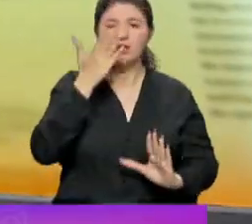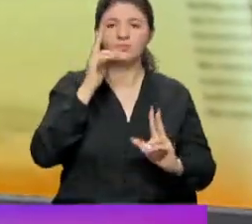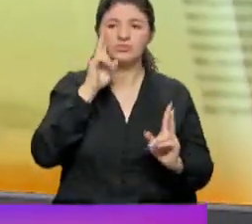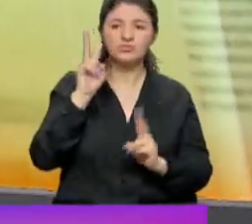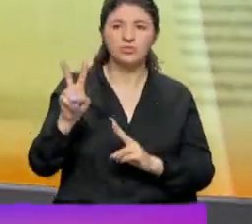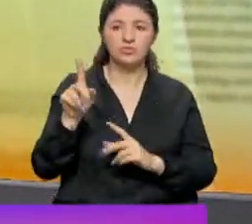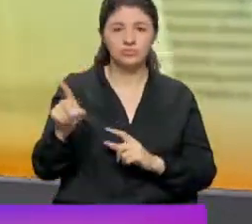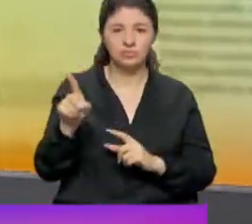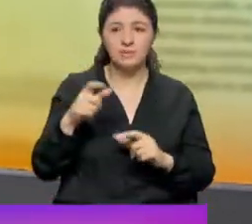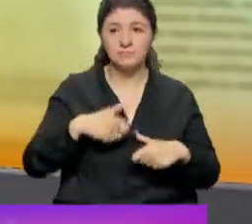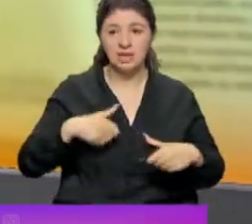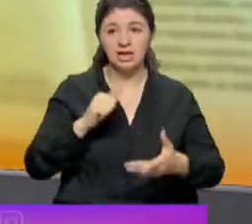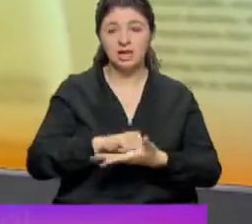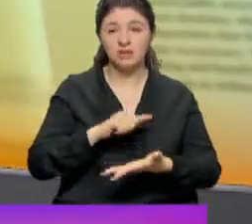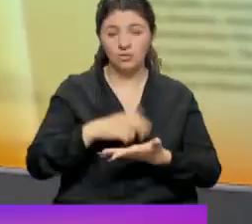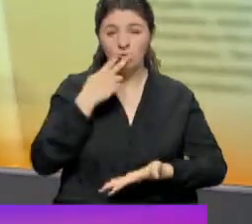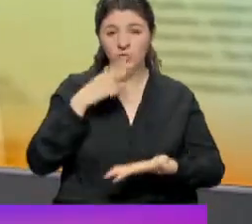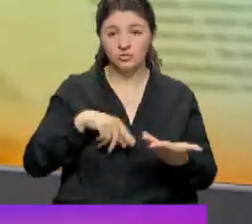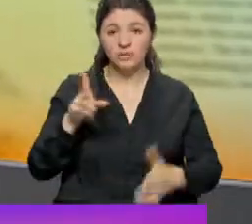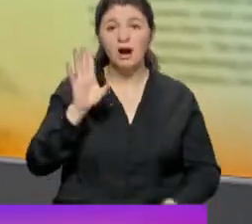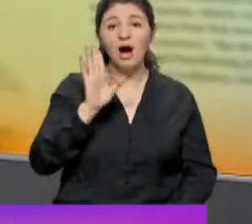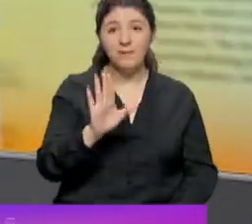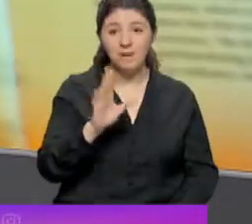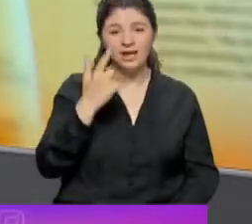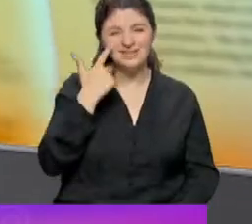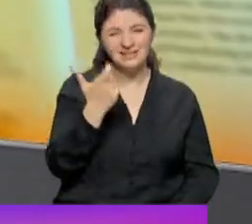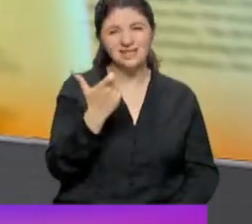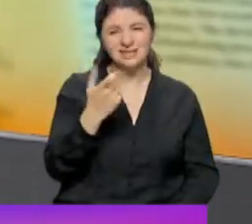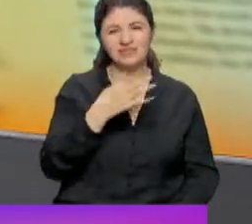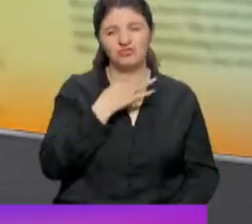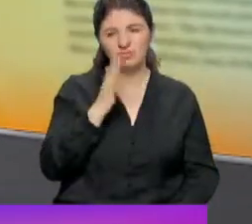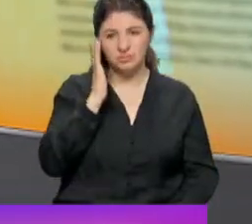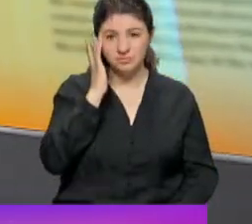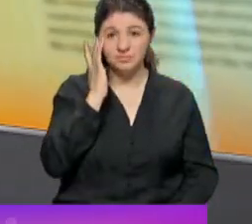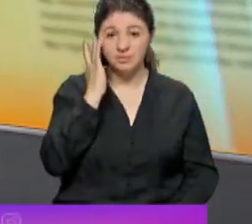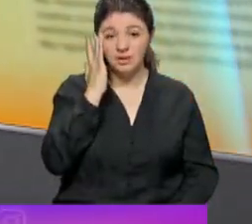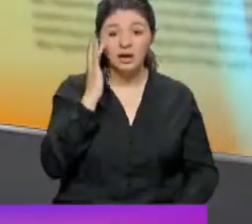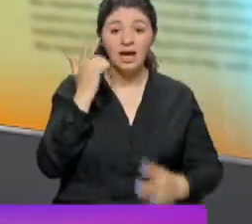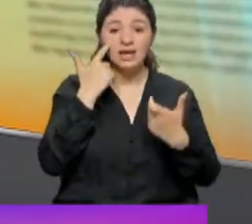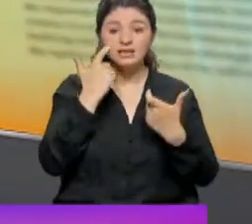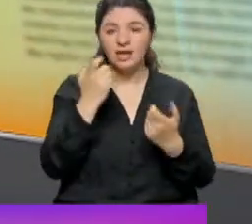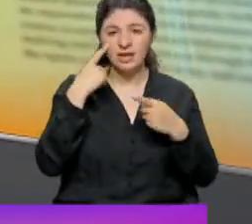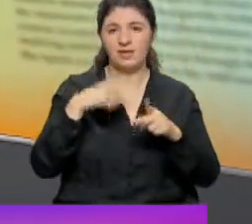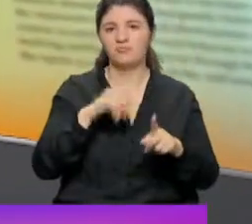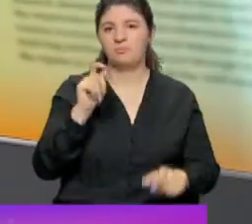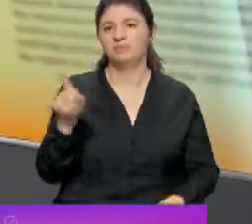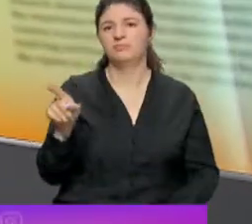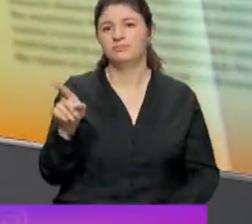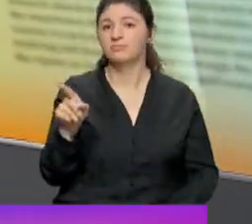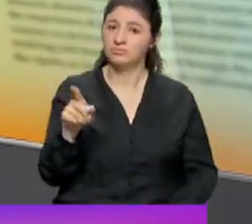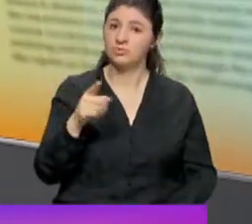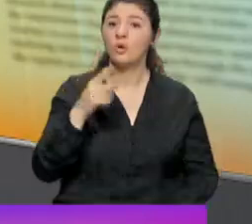manşetini Milli Gazete'yi okuyacağım ama dikkatinizi rica edeceğim dikkatli takip edin